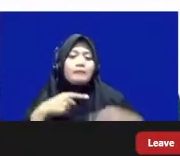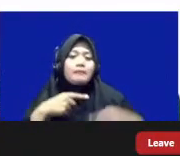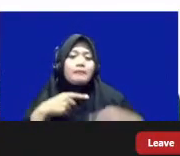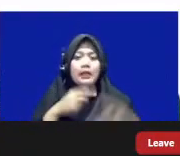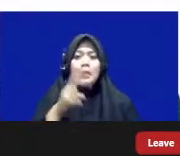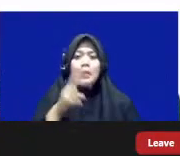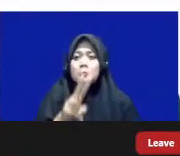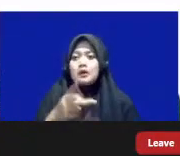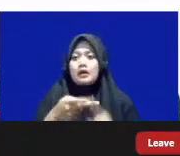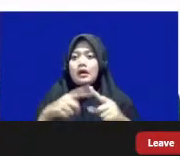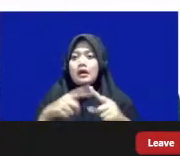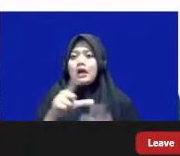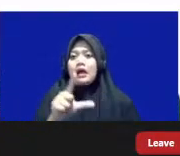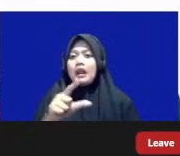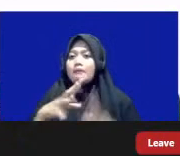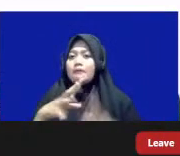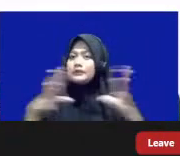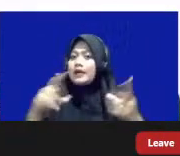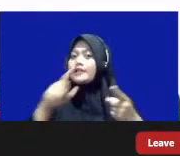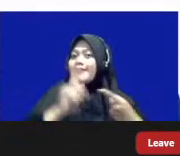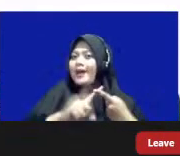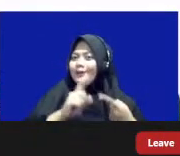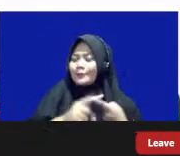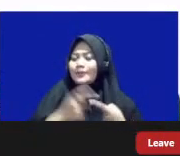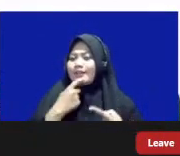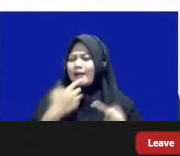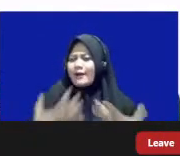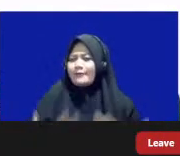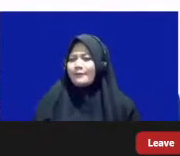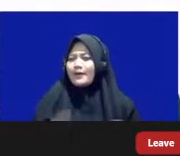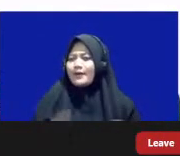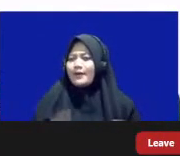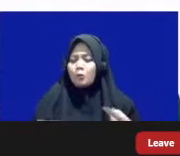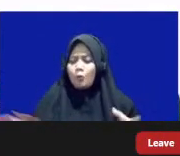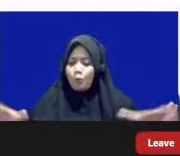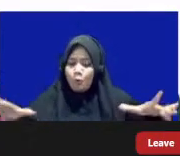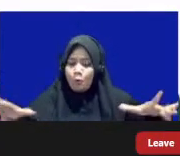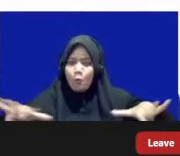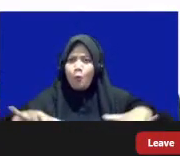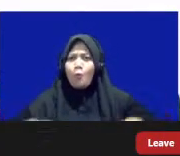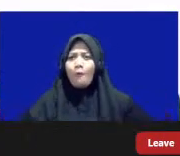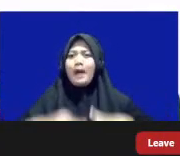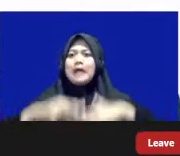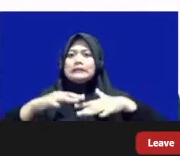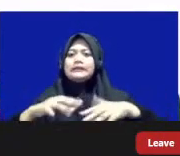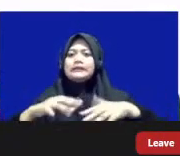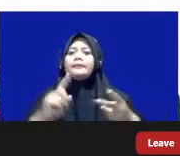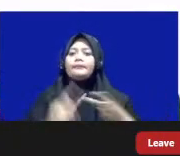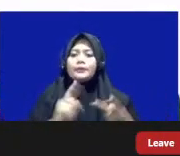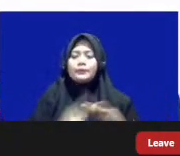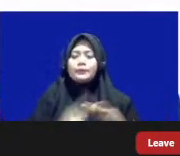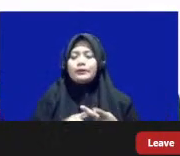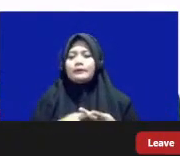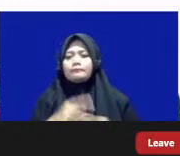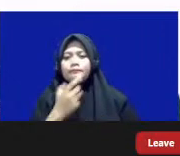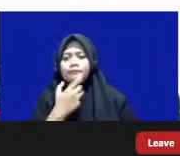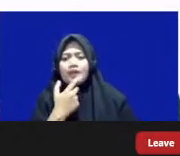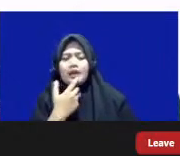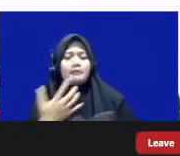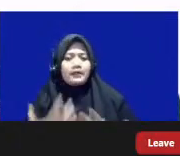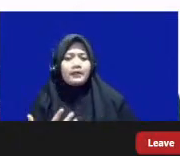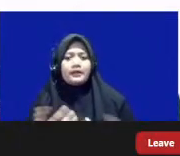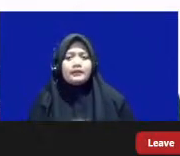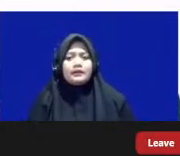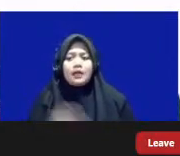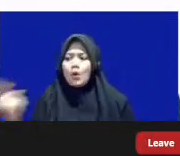besar. Satu itu mengenai banjir, ya. Yang kedua mengenai badai,